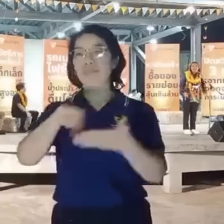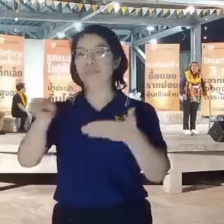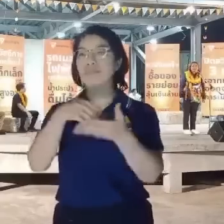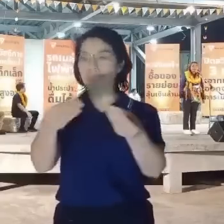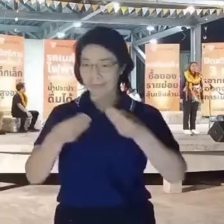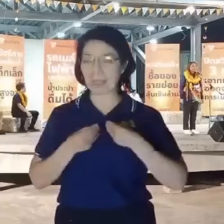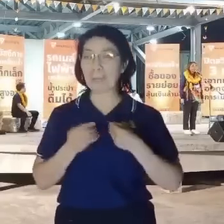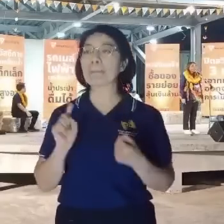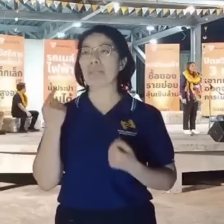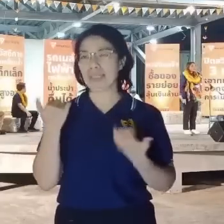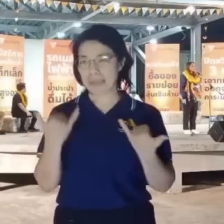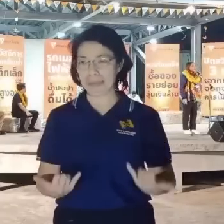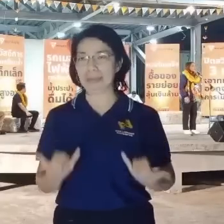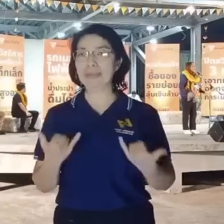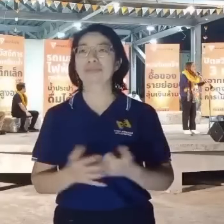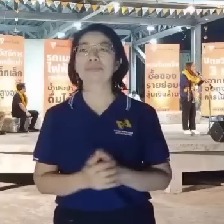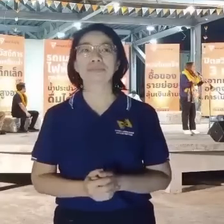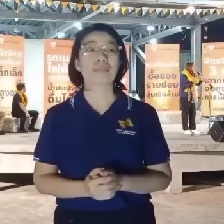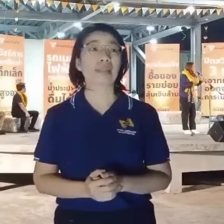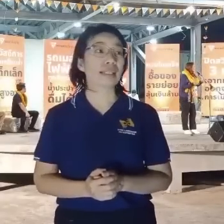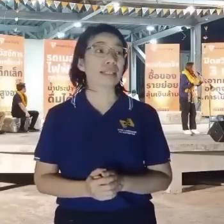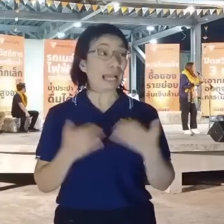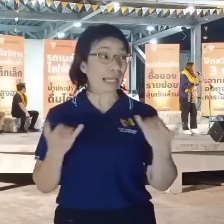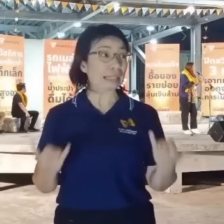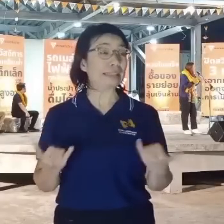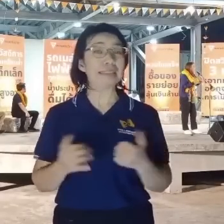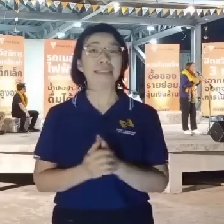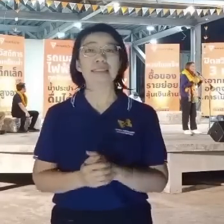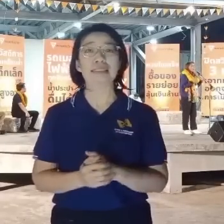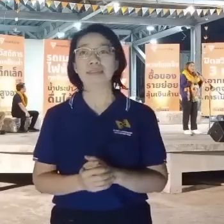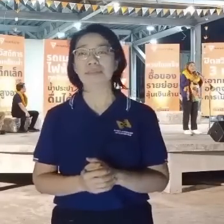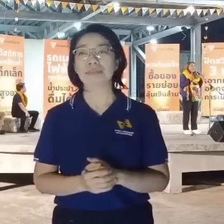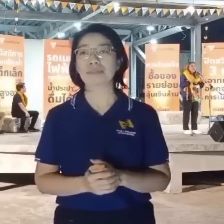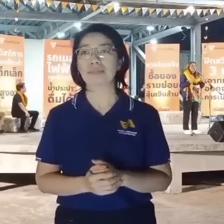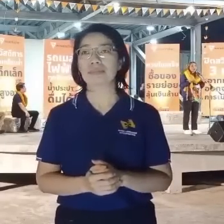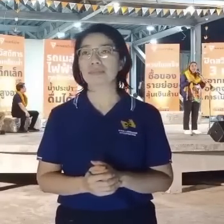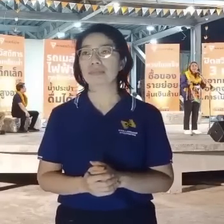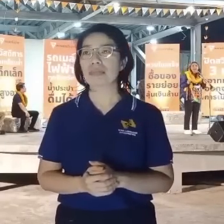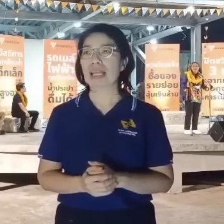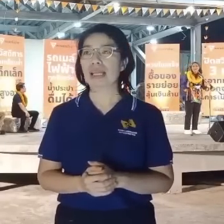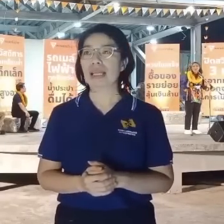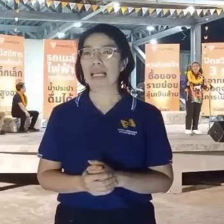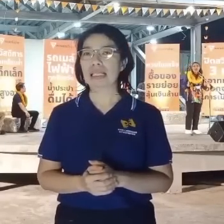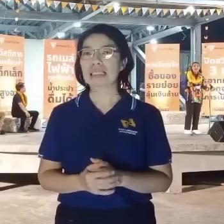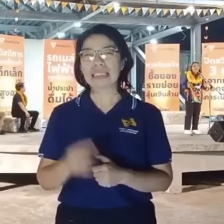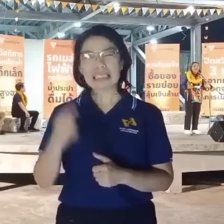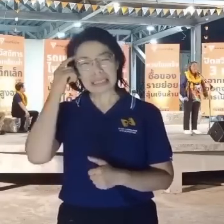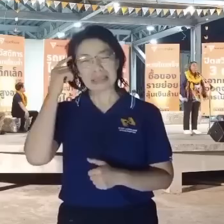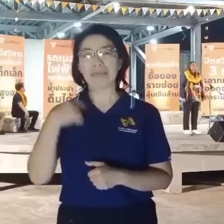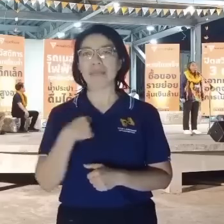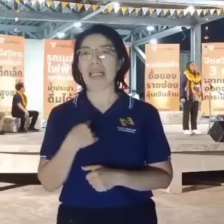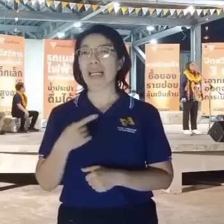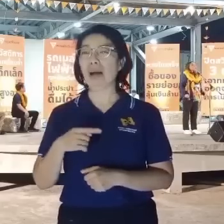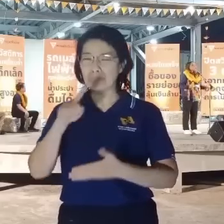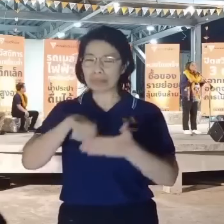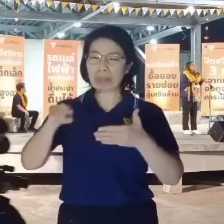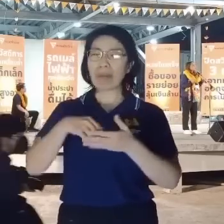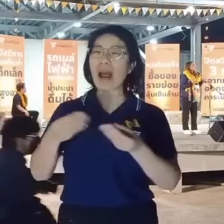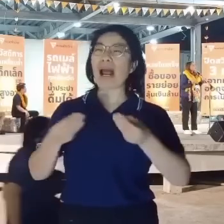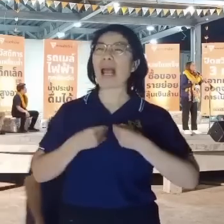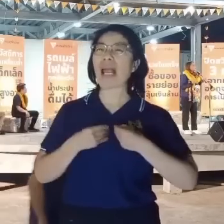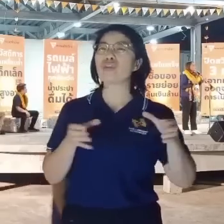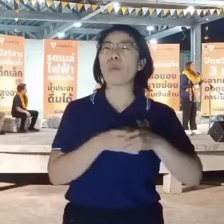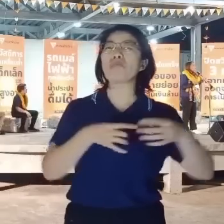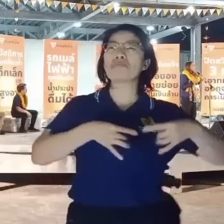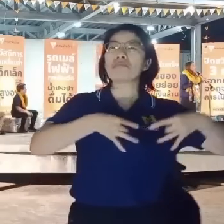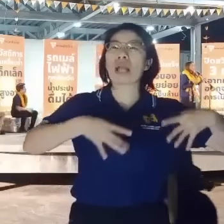การเลือกตั้งครั้งนี้และครั้งนี้เราไม่ได้อยากจะหยุดแค่การเป็นฝ่ายค้านวันนี้เราเส